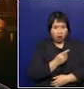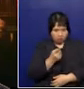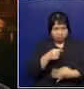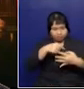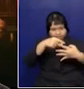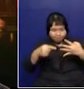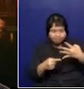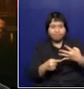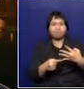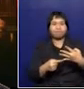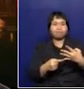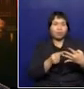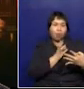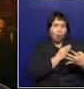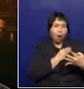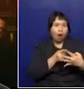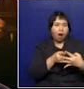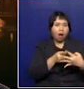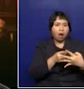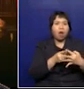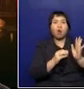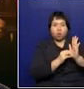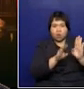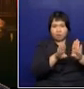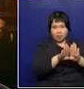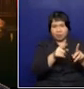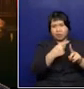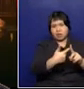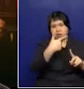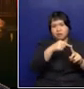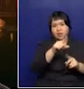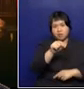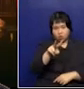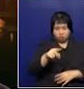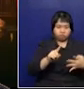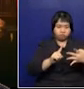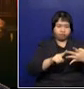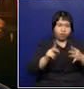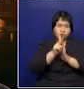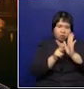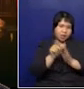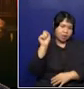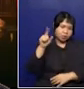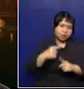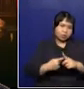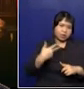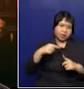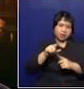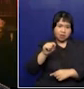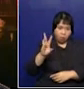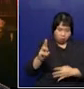ข้อเนี่ยตัดสินใจปิดกทมฮะ22มีนาฮะออกพรกฉุกเฉิน26มีนาเค